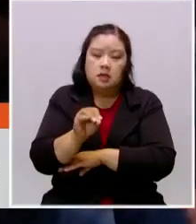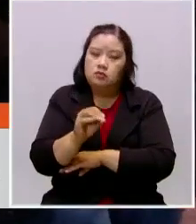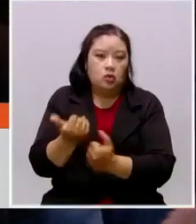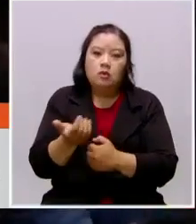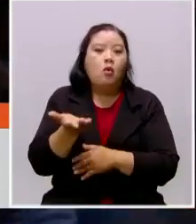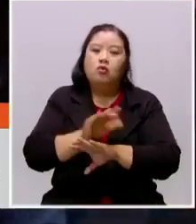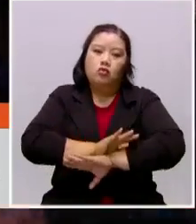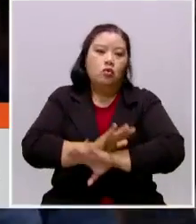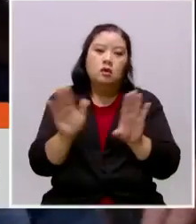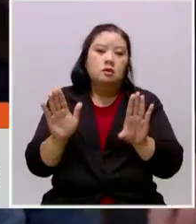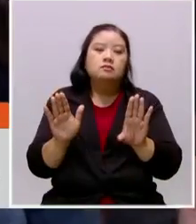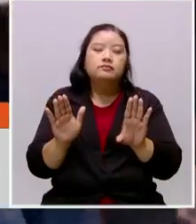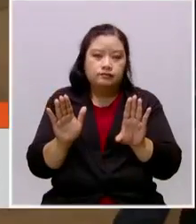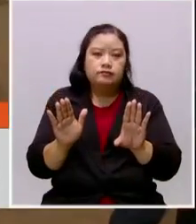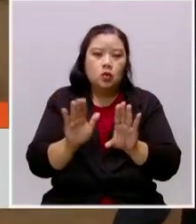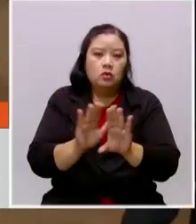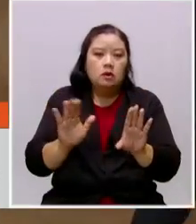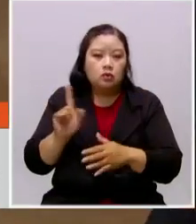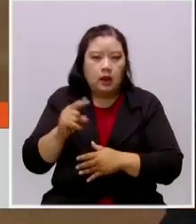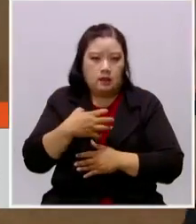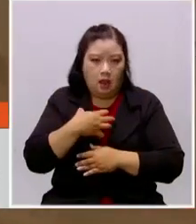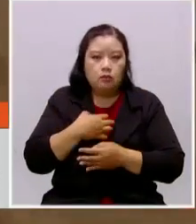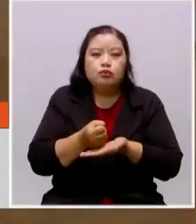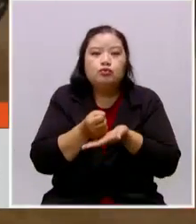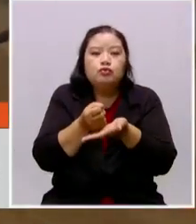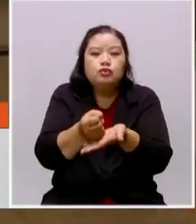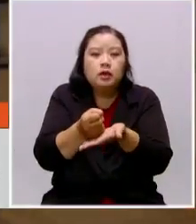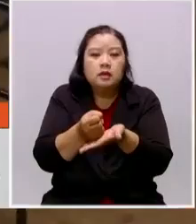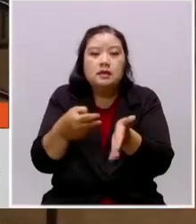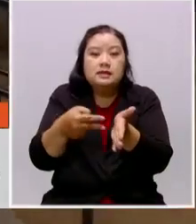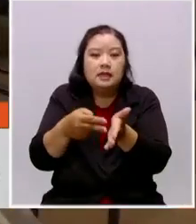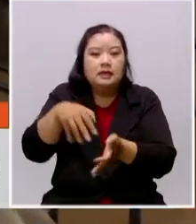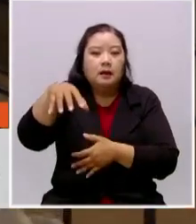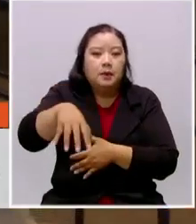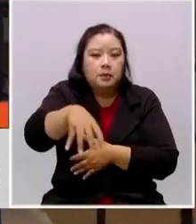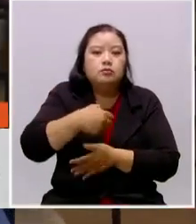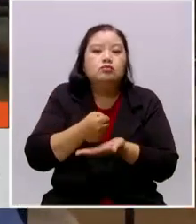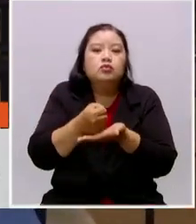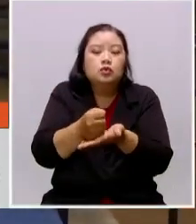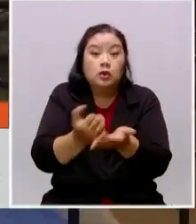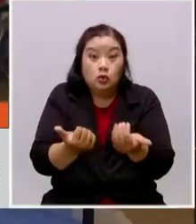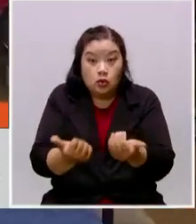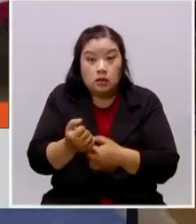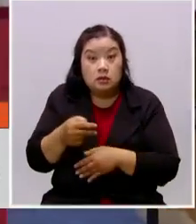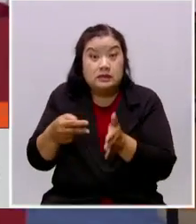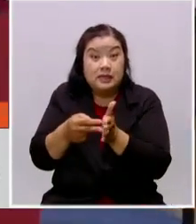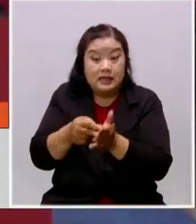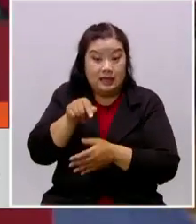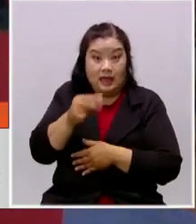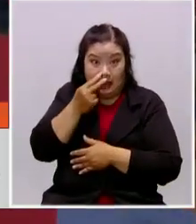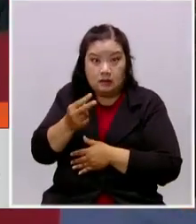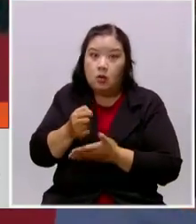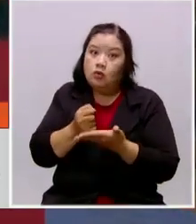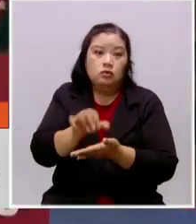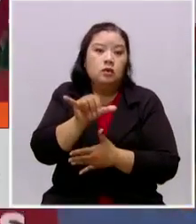ยกเลิกมาตรการคว่ำบาตชั่วคราวก่อนครับเพื่อให้ความช่วยเหลือเข้าถึงซีเรียให้ได้เพราะว่าซีเรียเนี่ยแทบจะไม่ได้รับความช่วยเหลือด้านมนุษยธรรม